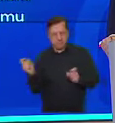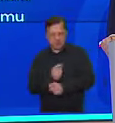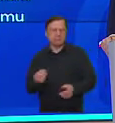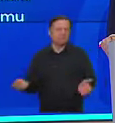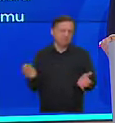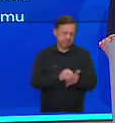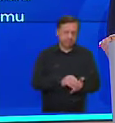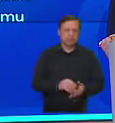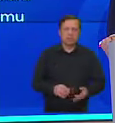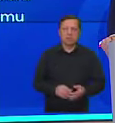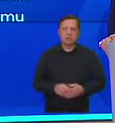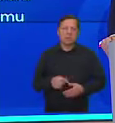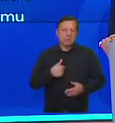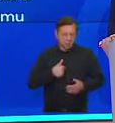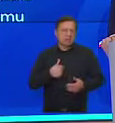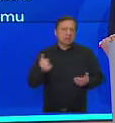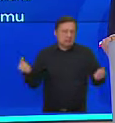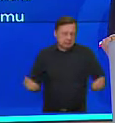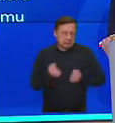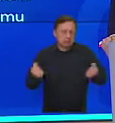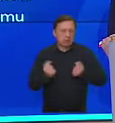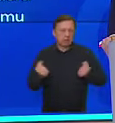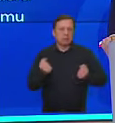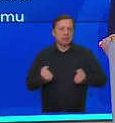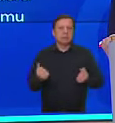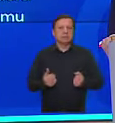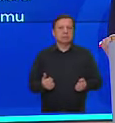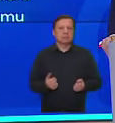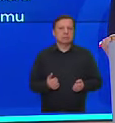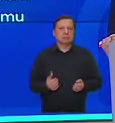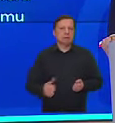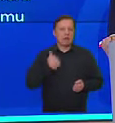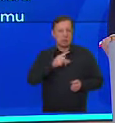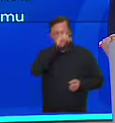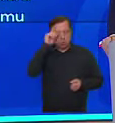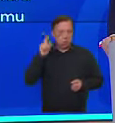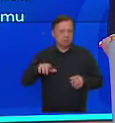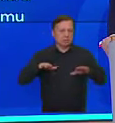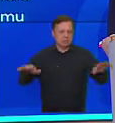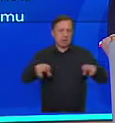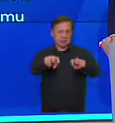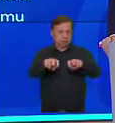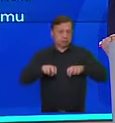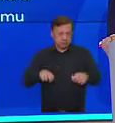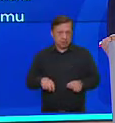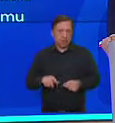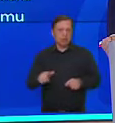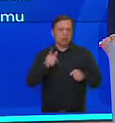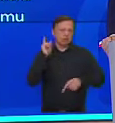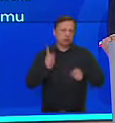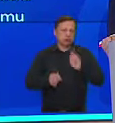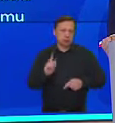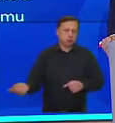Zdarzają się takie przypadki. Staramy się, żeby przede wszystkim, żeby pasażerowie w krótkim czasie znaleźli się